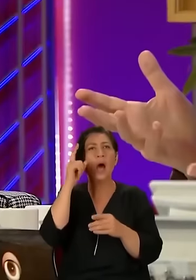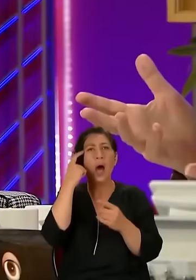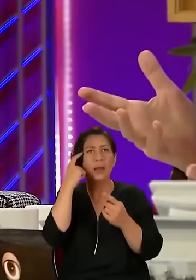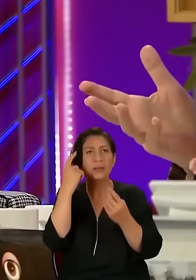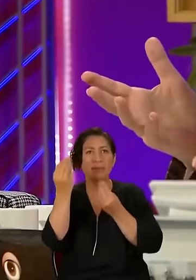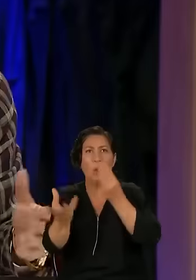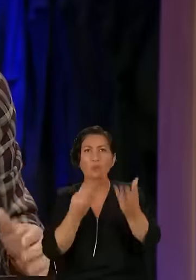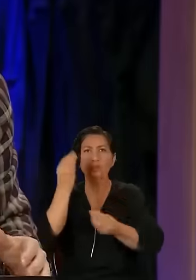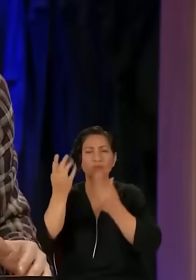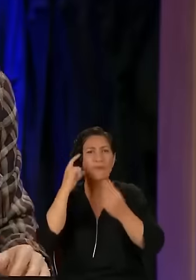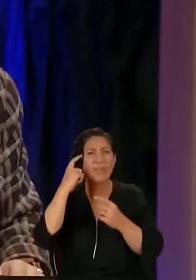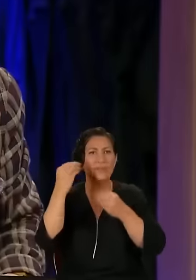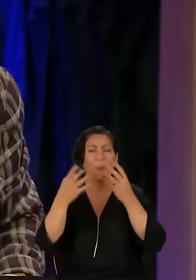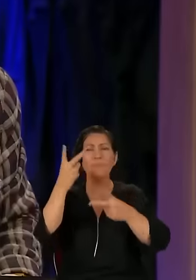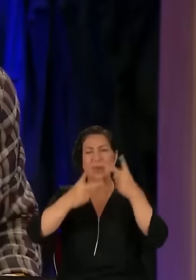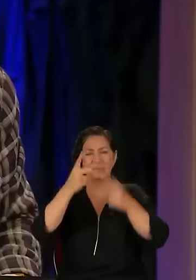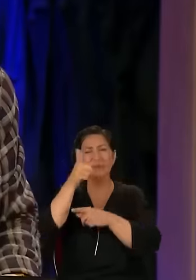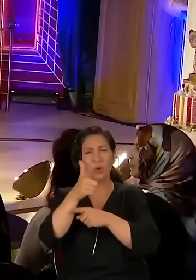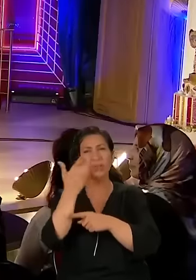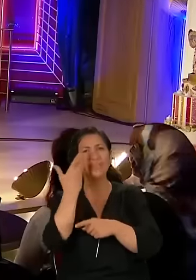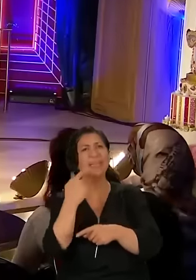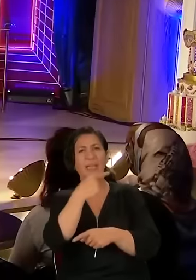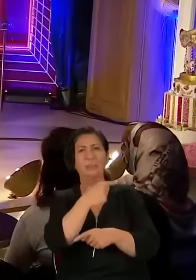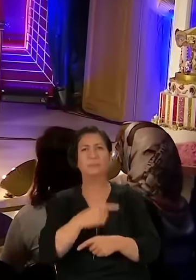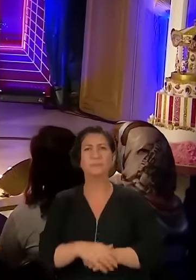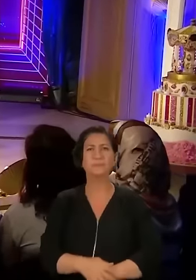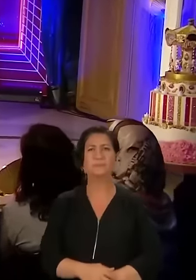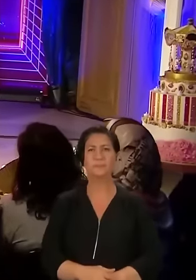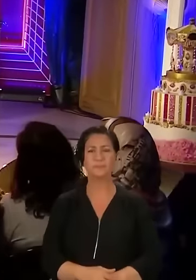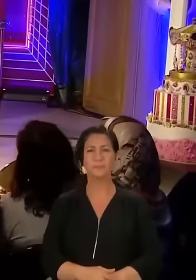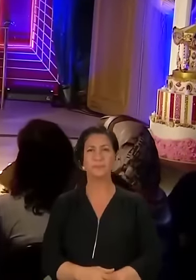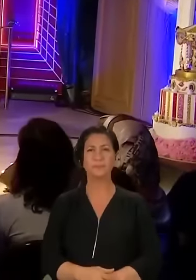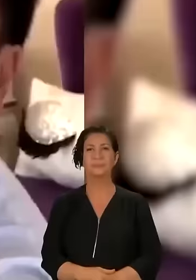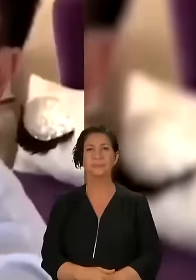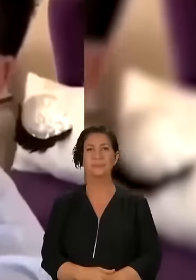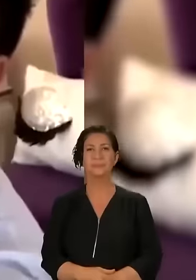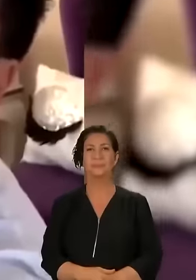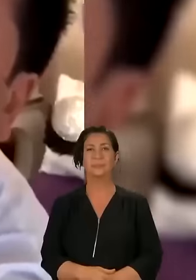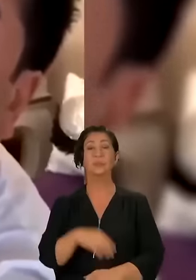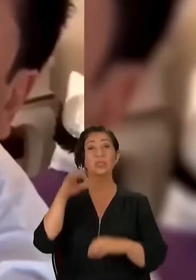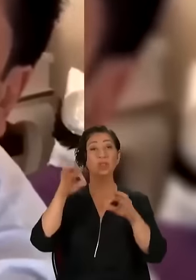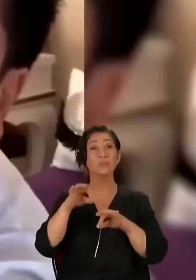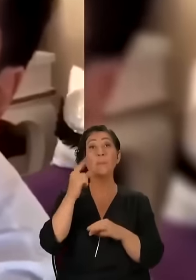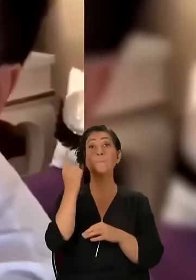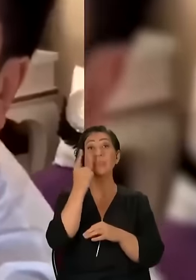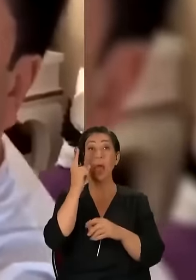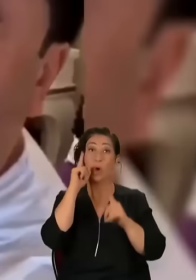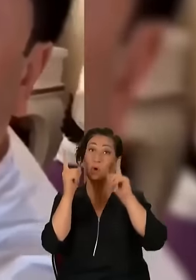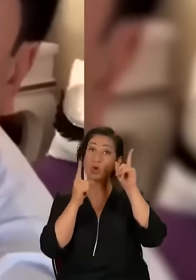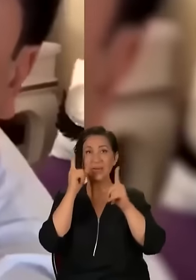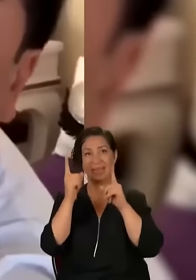akıllar veriyorsun. Şimdi onlardan bazılarını gösterelim, buyursunlar. Şimdi bir tane